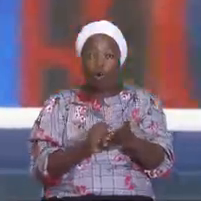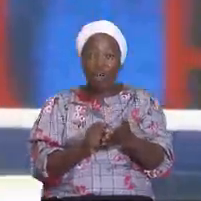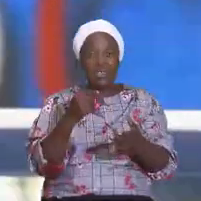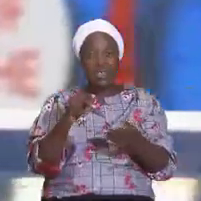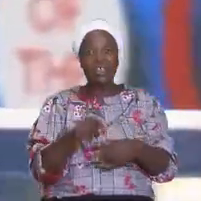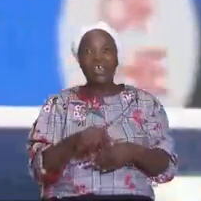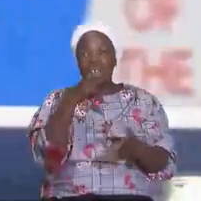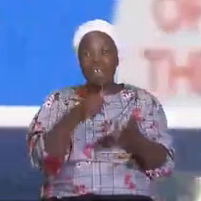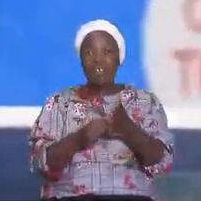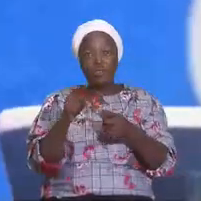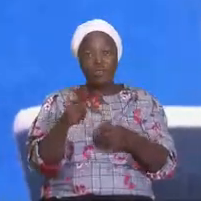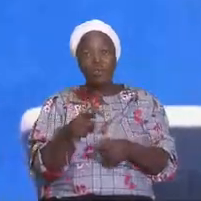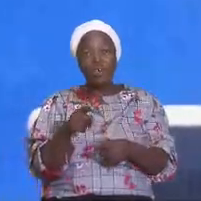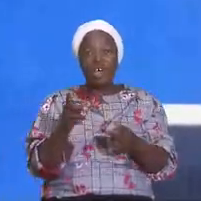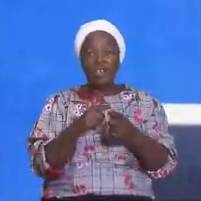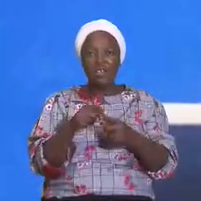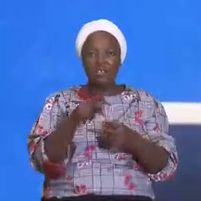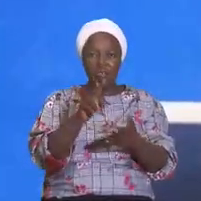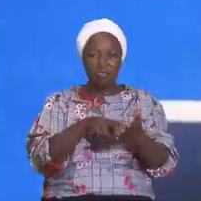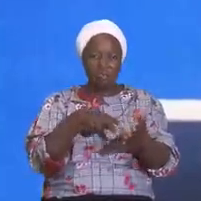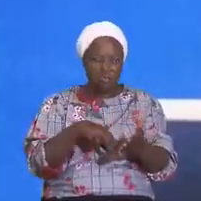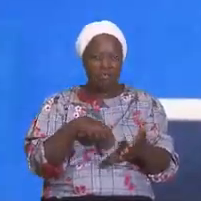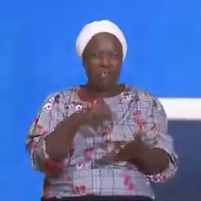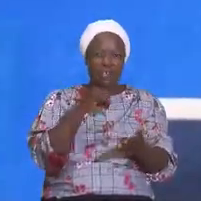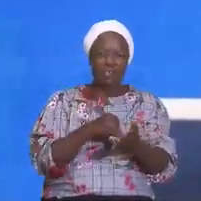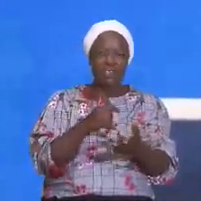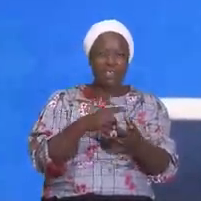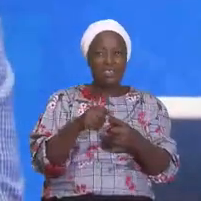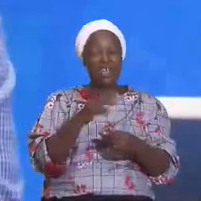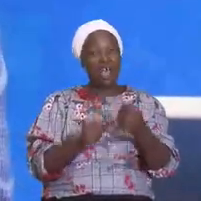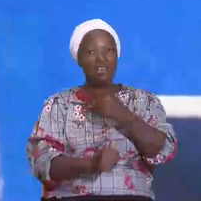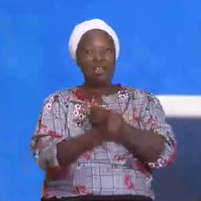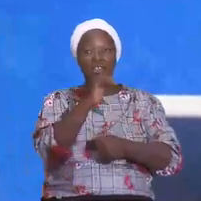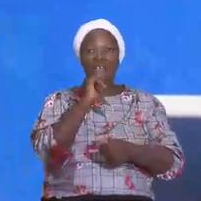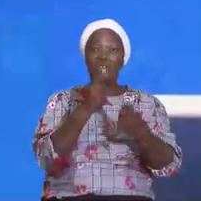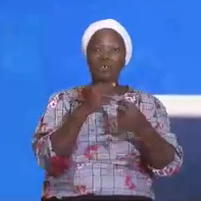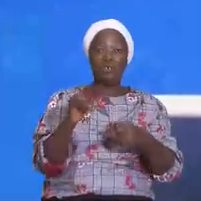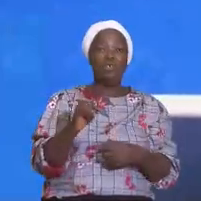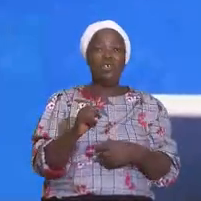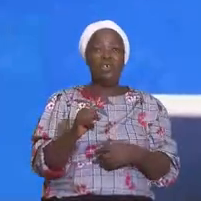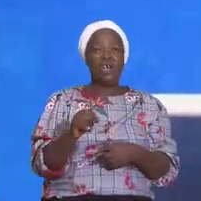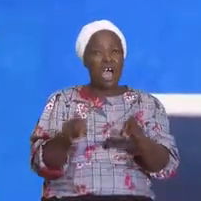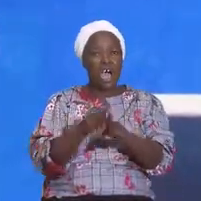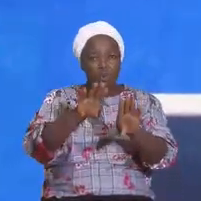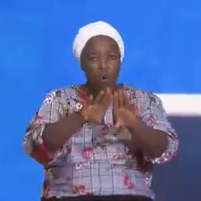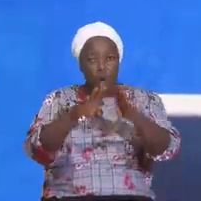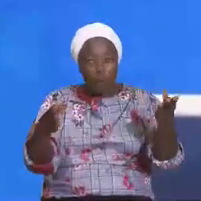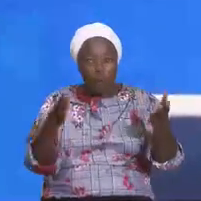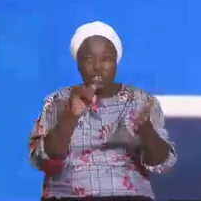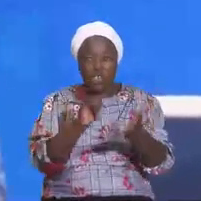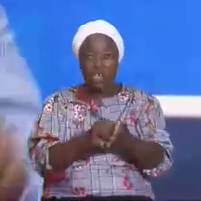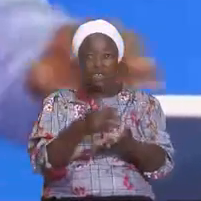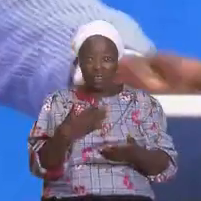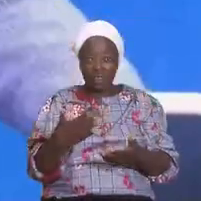un texto et écrit, t'envoie une lettre et il a écrit avec l'encre rouge